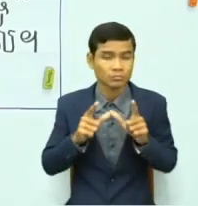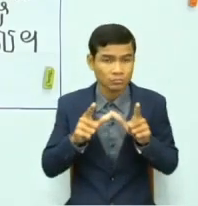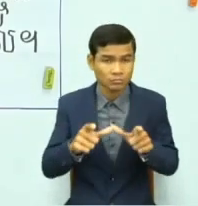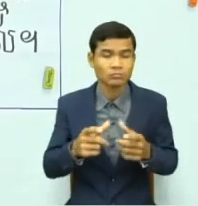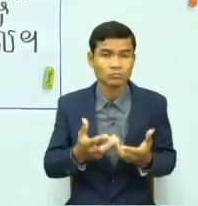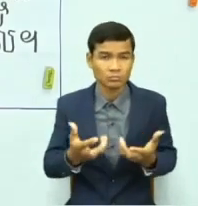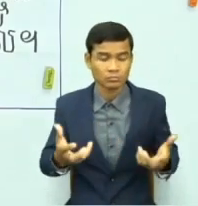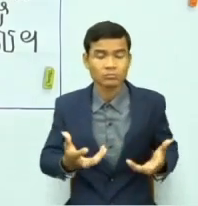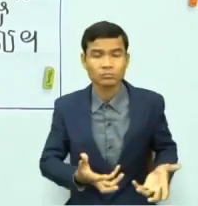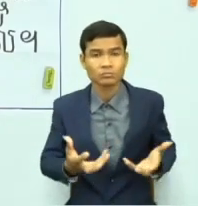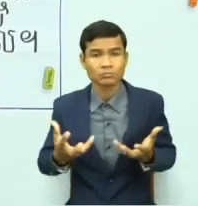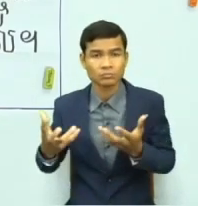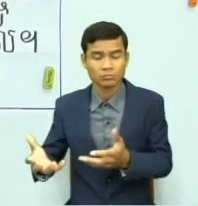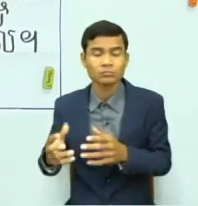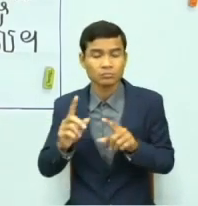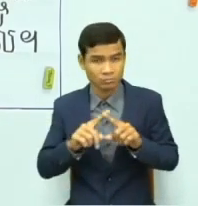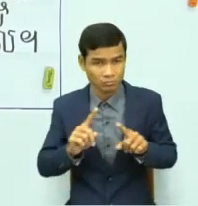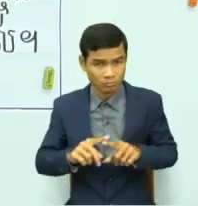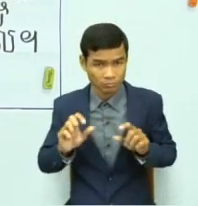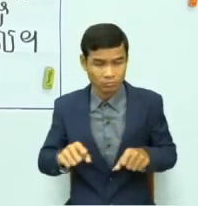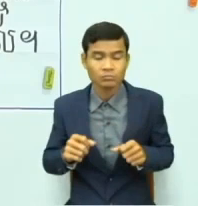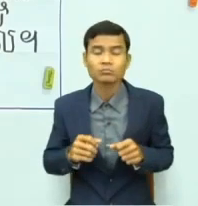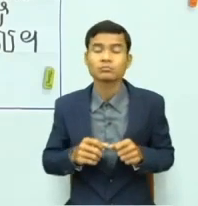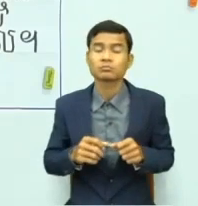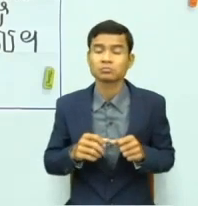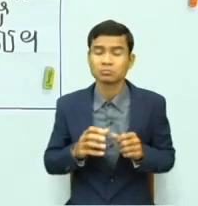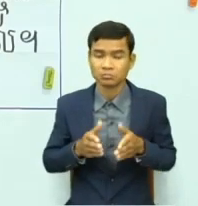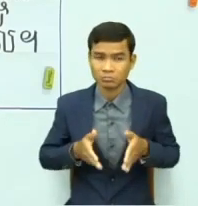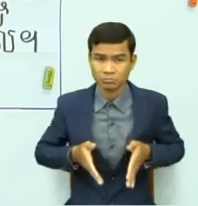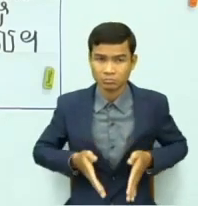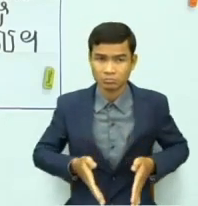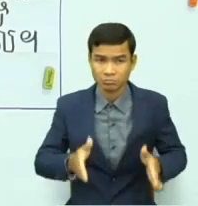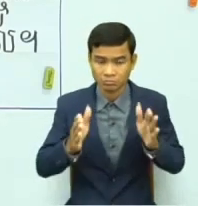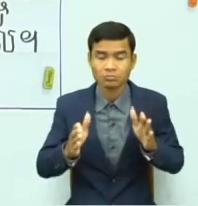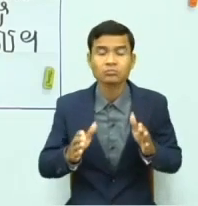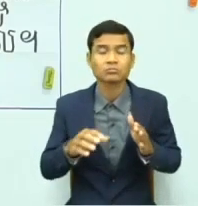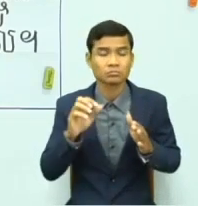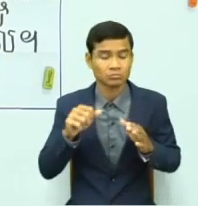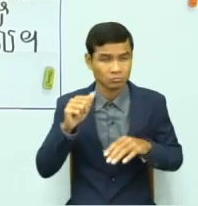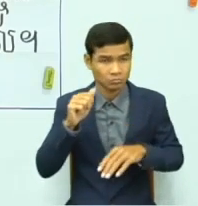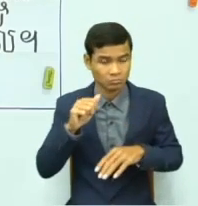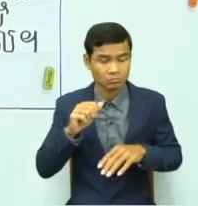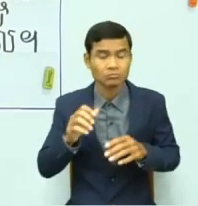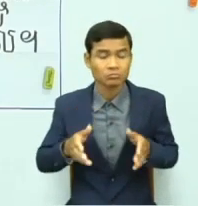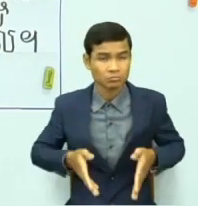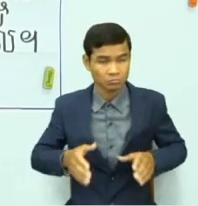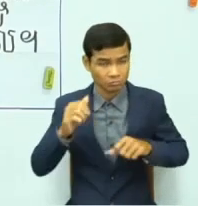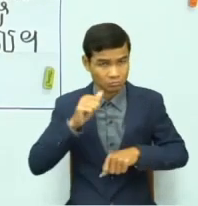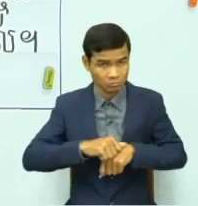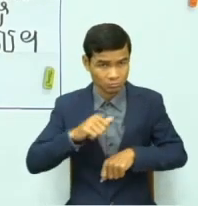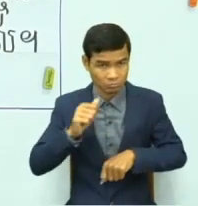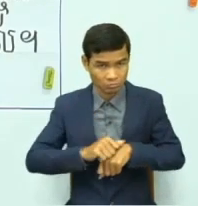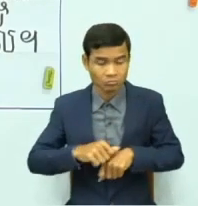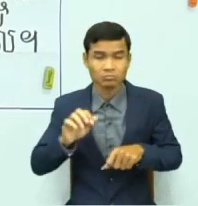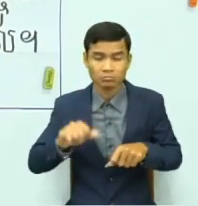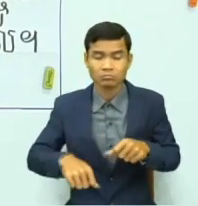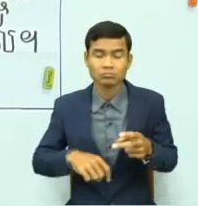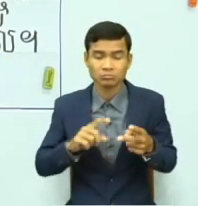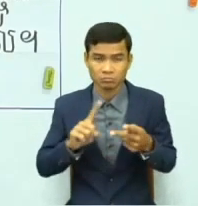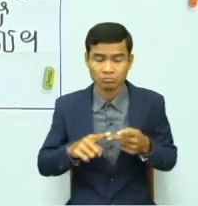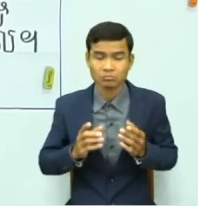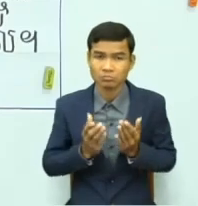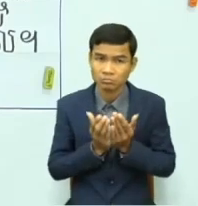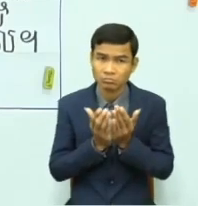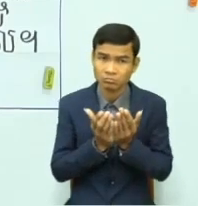trên chún. Vậy xem xén, ta tám, plâu cốt. Chà plâu cốt hay plâu vậy tía con. Chà plâu